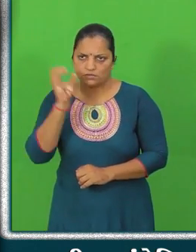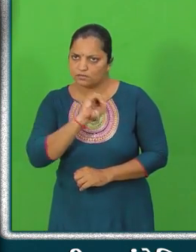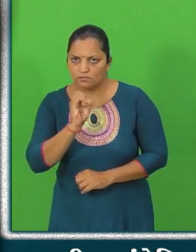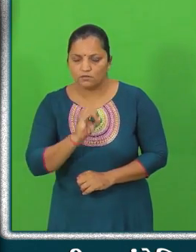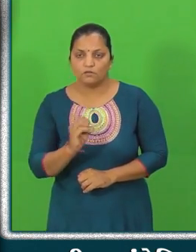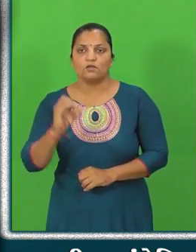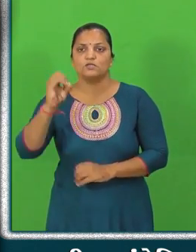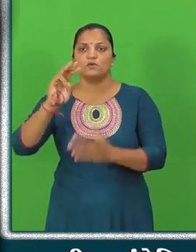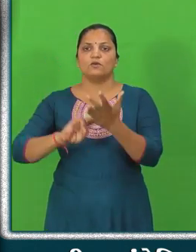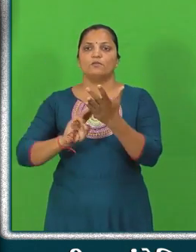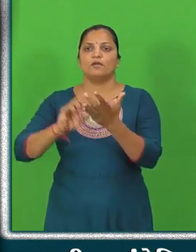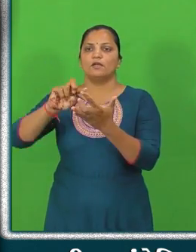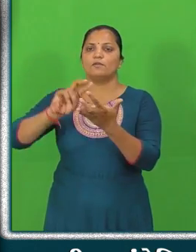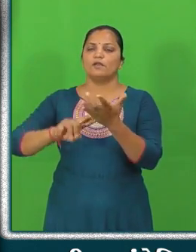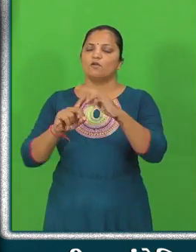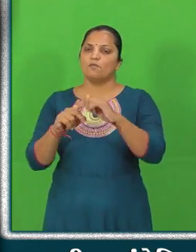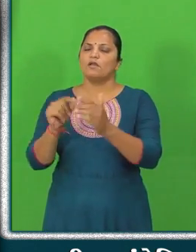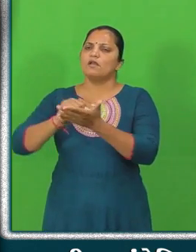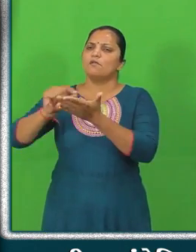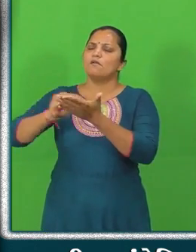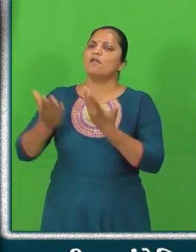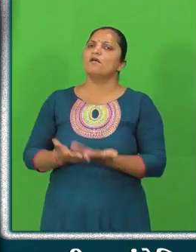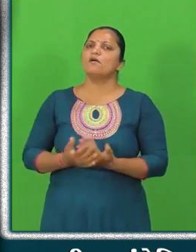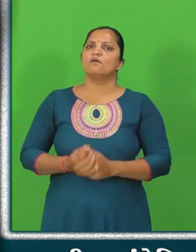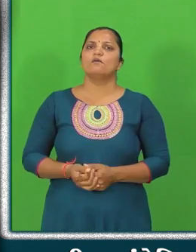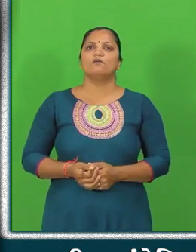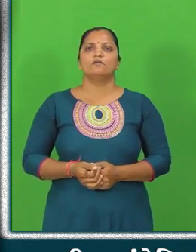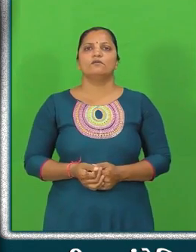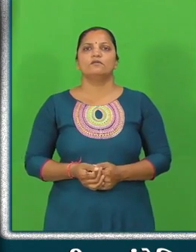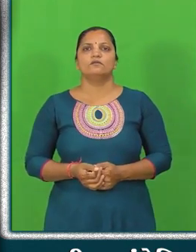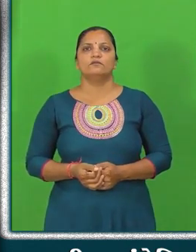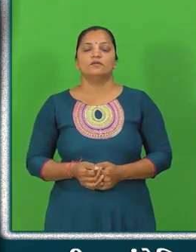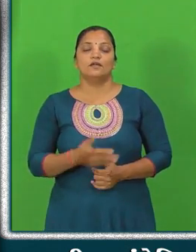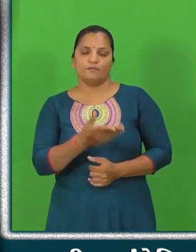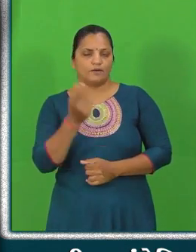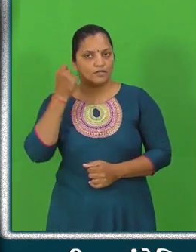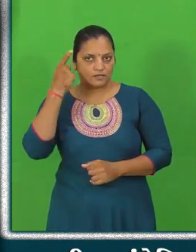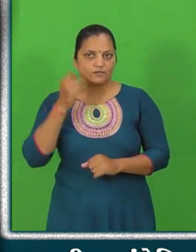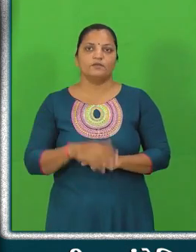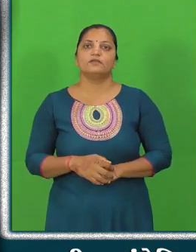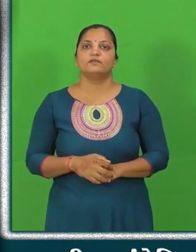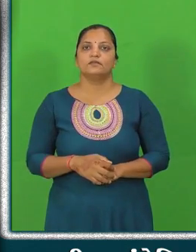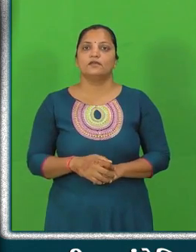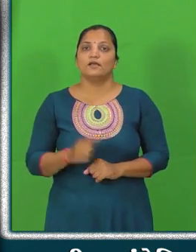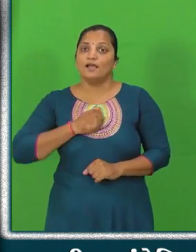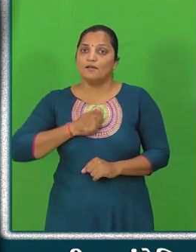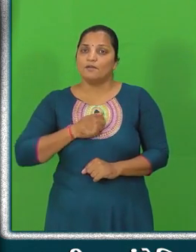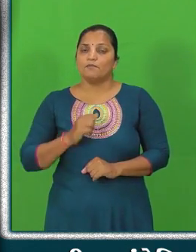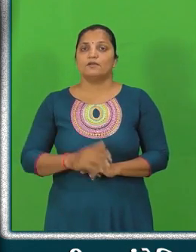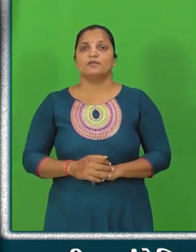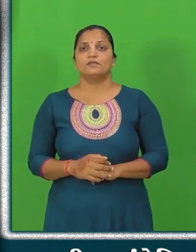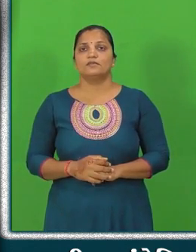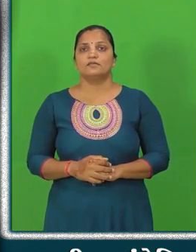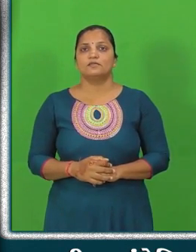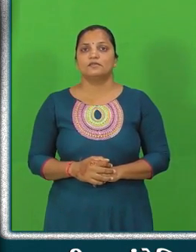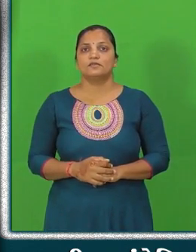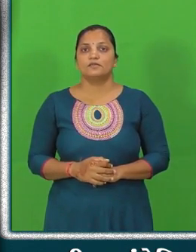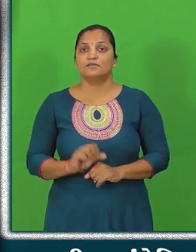તો કમેન્ટની અંદર કહો. ઓકે, આપણે એક પ્રોટોકોલ પણ આપણે આપણે સમજીએ. બેટા, આપણી પાસે અહીંયા